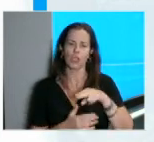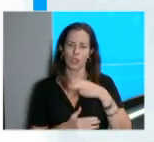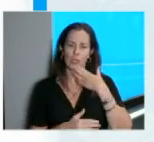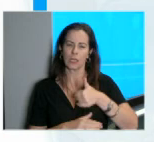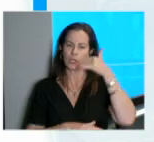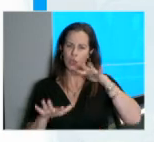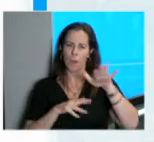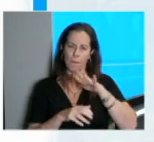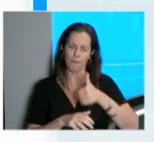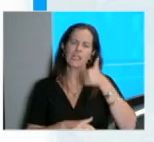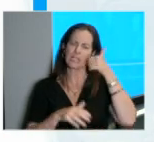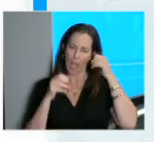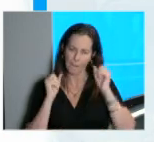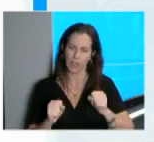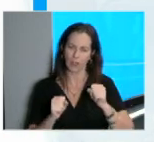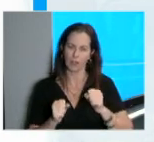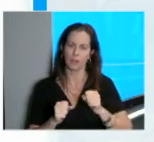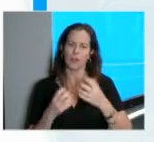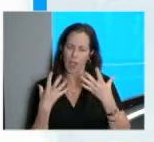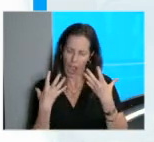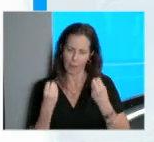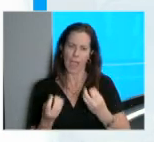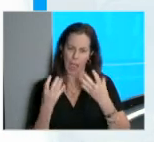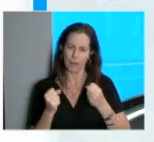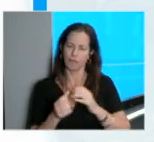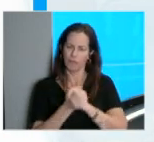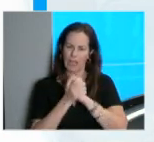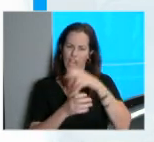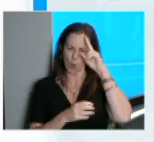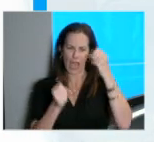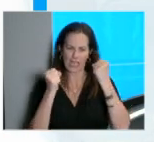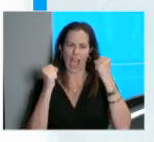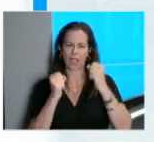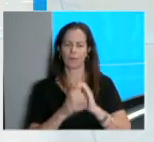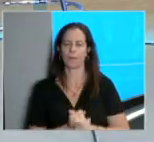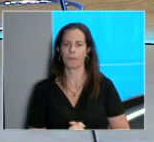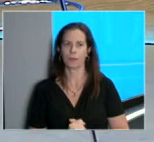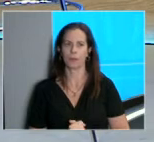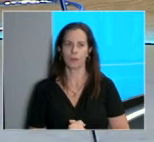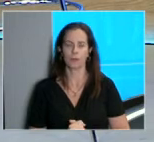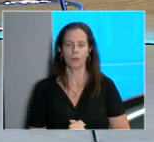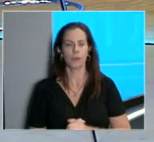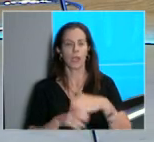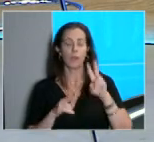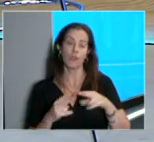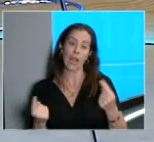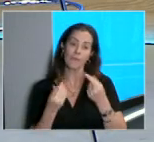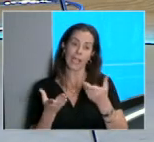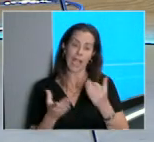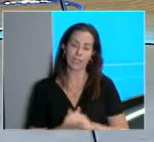התחתונה יש לישראל ראש ממשלה ושר ביטחון מלא מלא מחל חזק. טוב, אפשר להתווכח על זה.